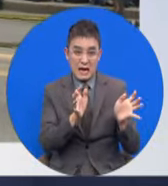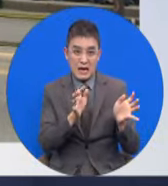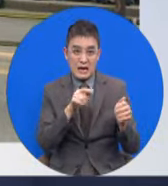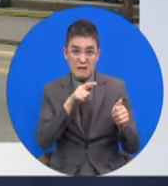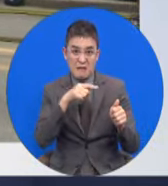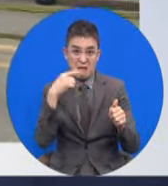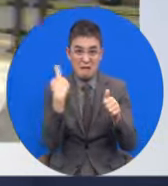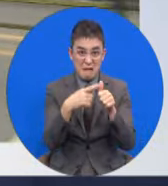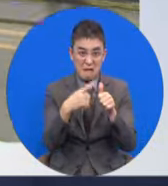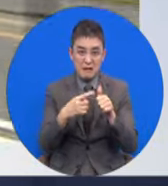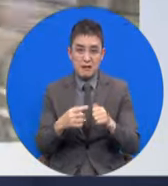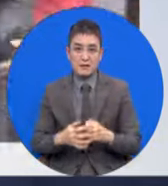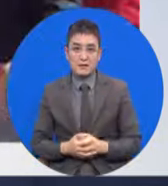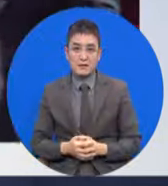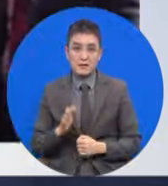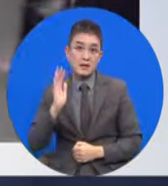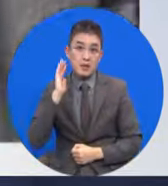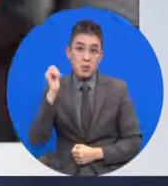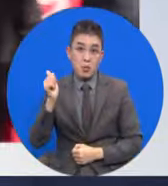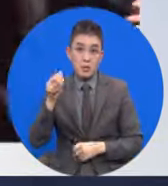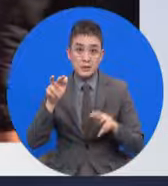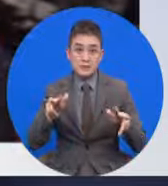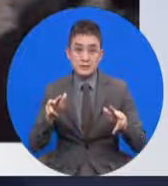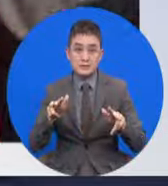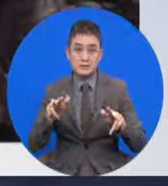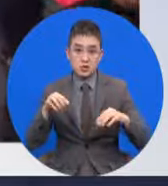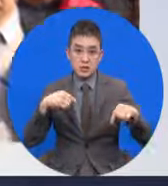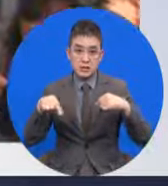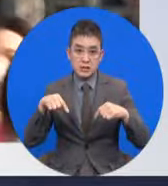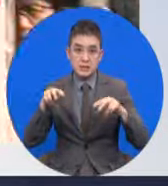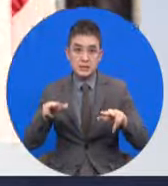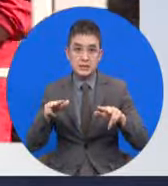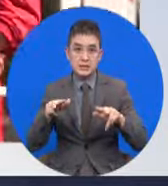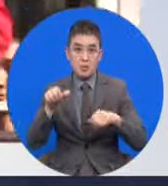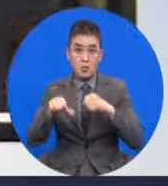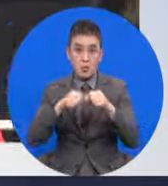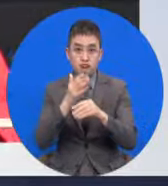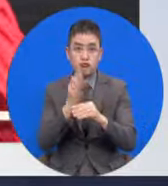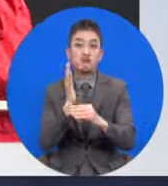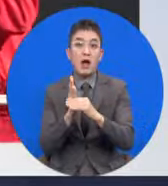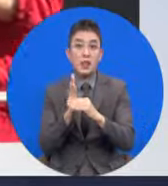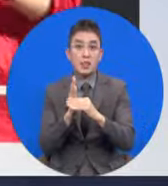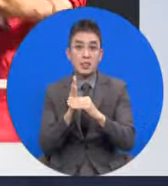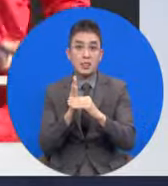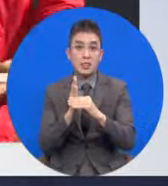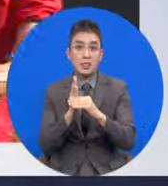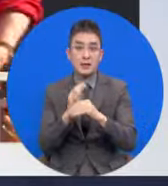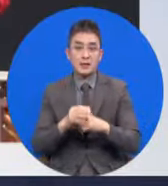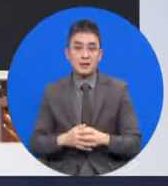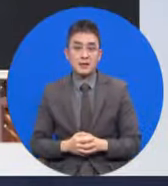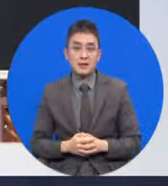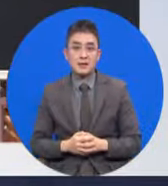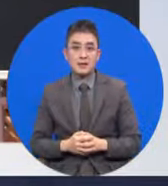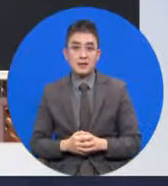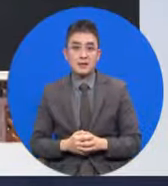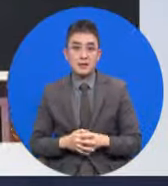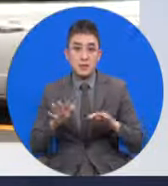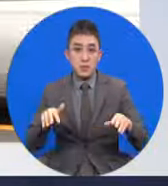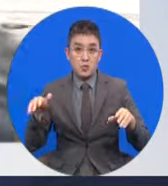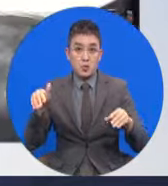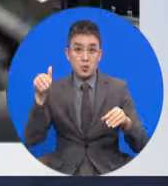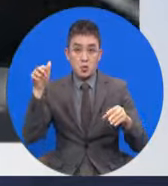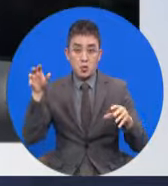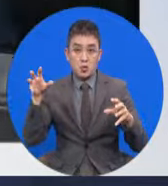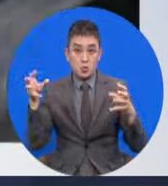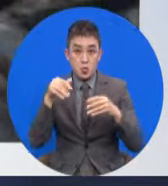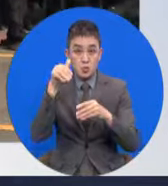지금 대통령 임기 딱 중간 정도밖에 안 됐으니까 여당은 이걸 갖다가 방어하는 그런 수순이 되는 게 사실 이번